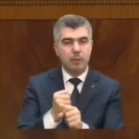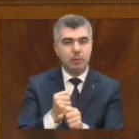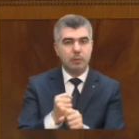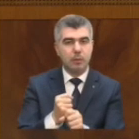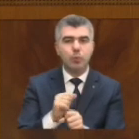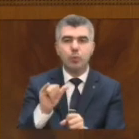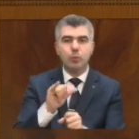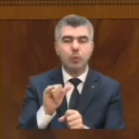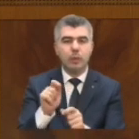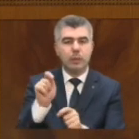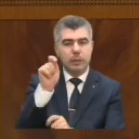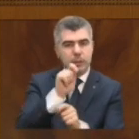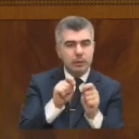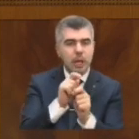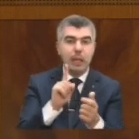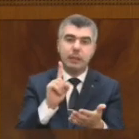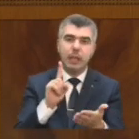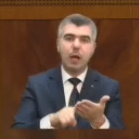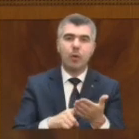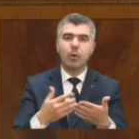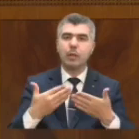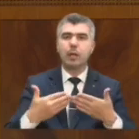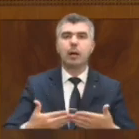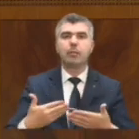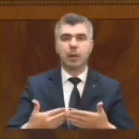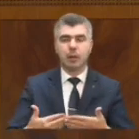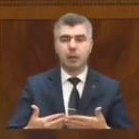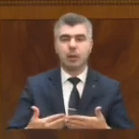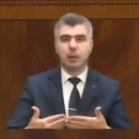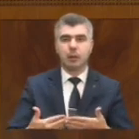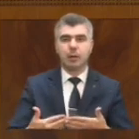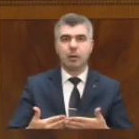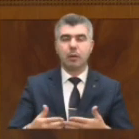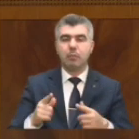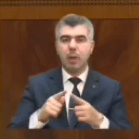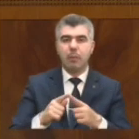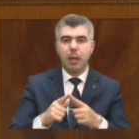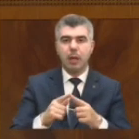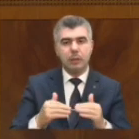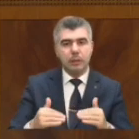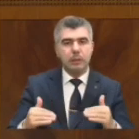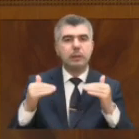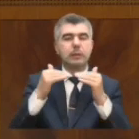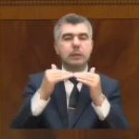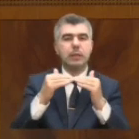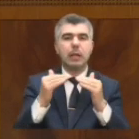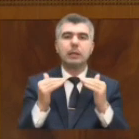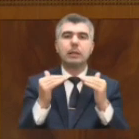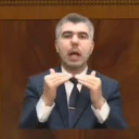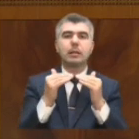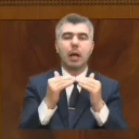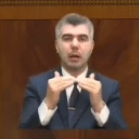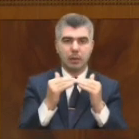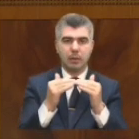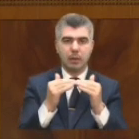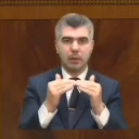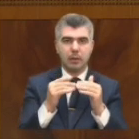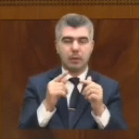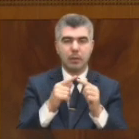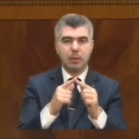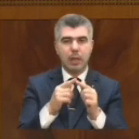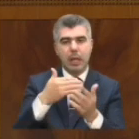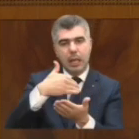هما الامور اللي هي ضروريه الان، بحال اللي قلنا دابا تنعاودوا هذاك القنطره ديال طاطا غير باش يمكن لهم، لان طاطا مقسومه على